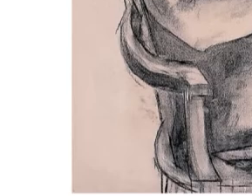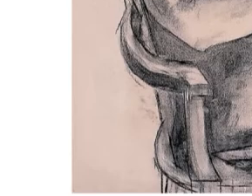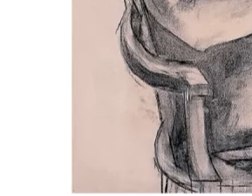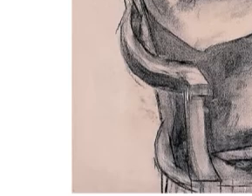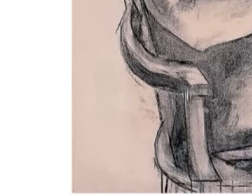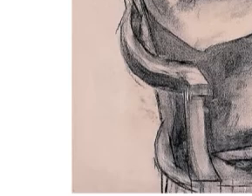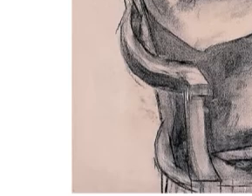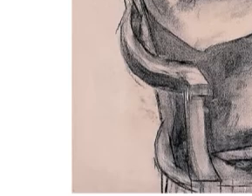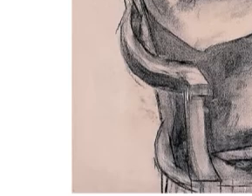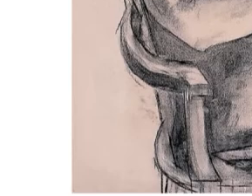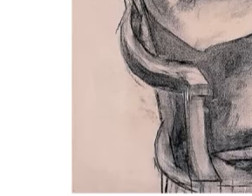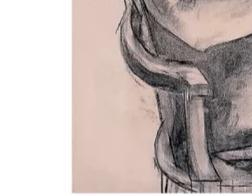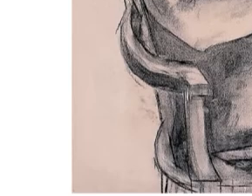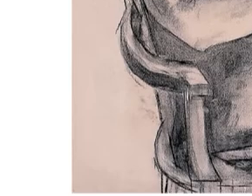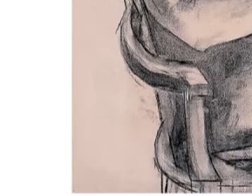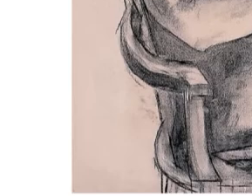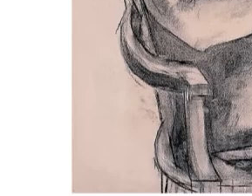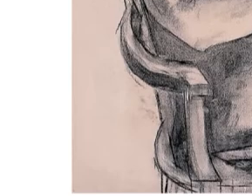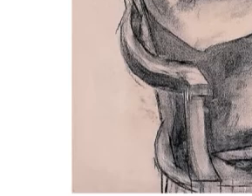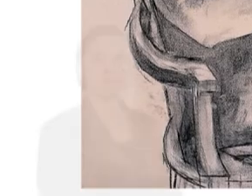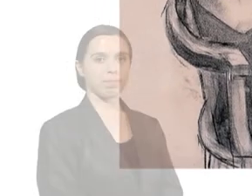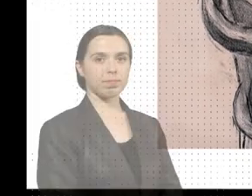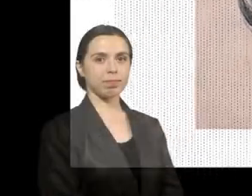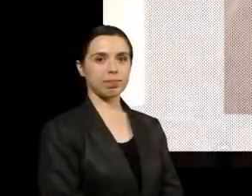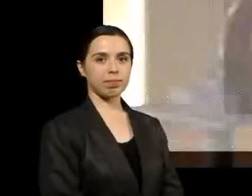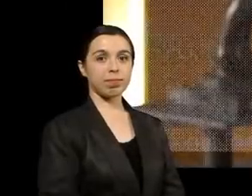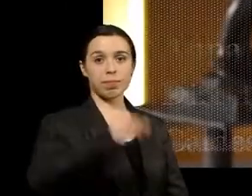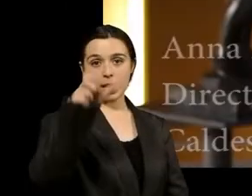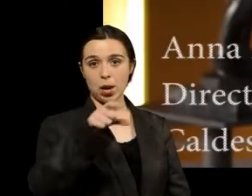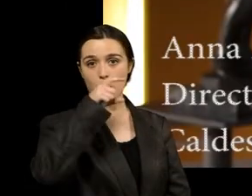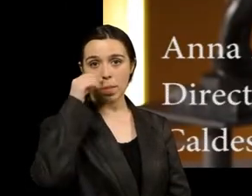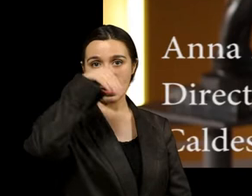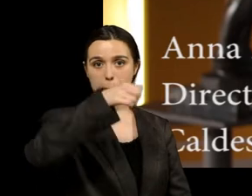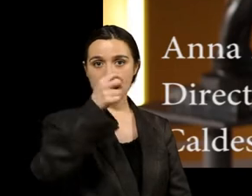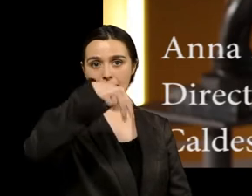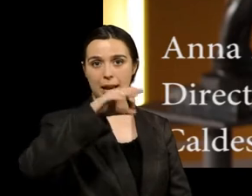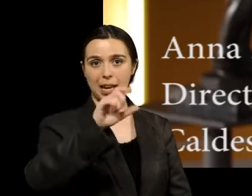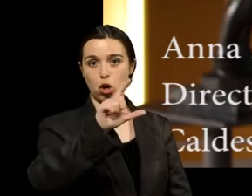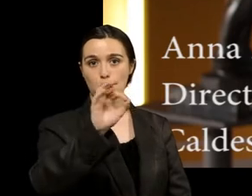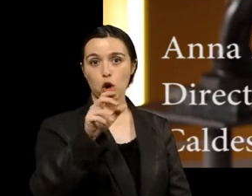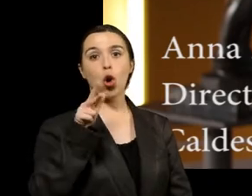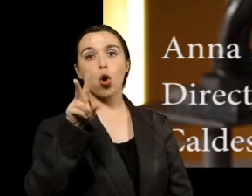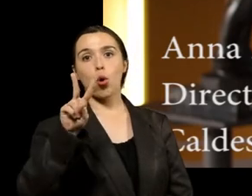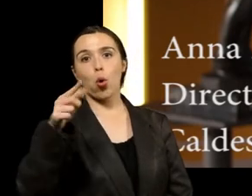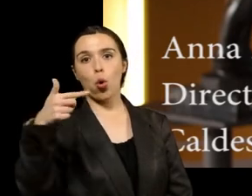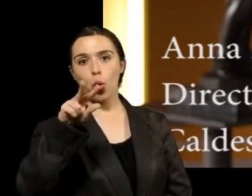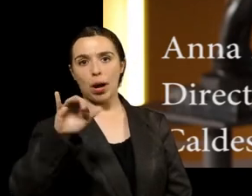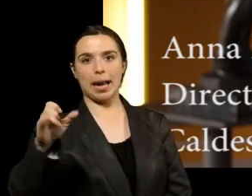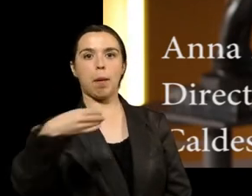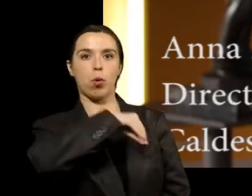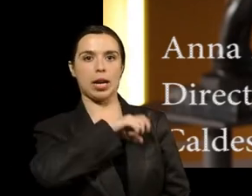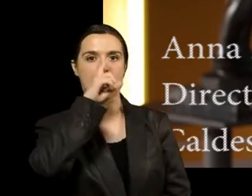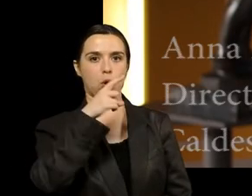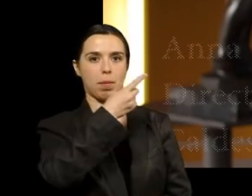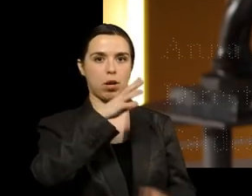Tot. Manolo Hugué Martínez, 1935. Manolo Hugué va morir a Caldes l'any 45, però en la seva